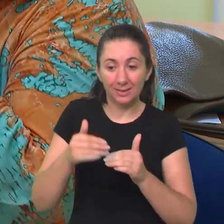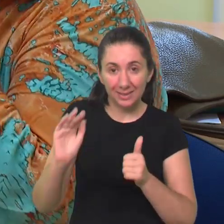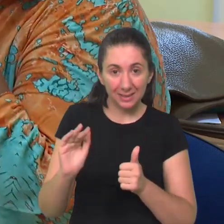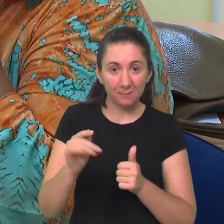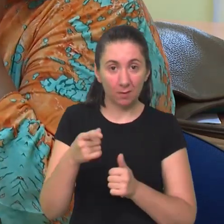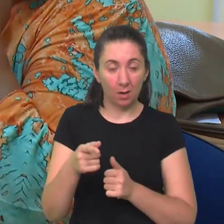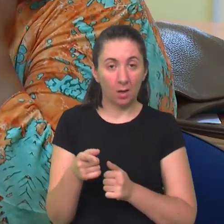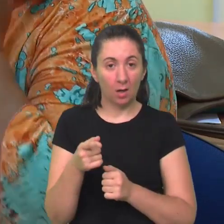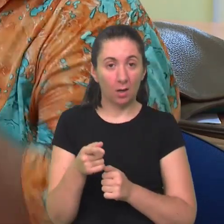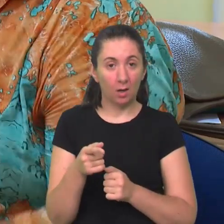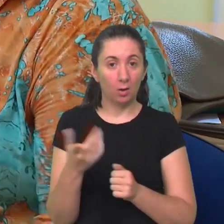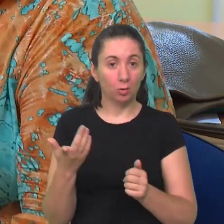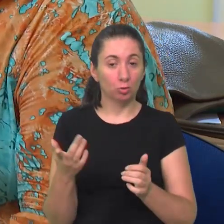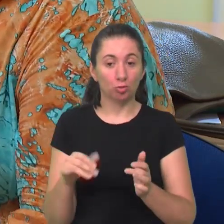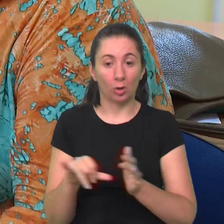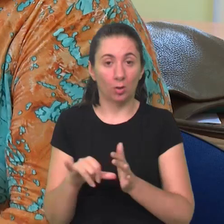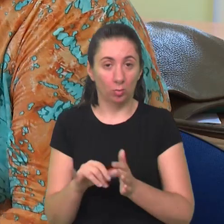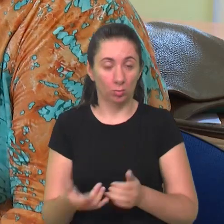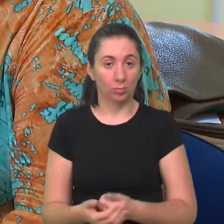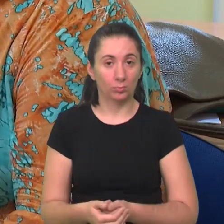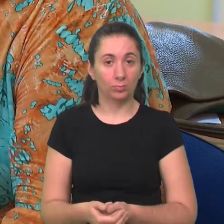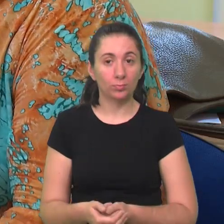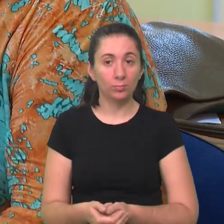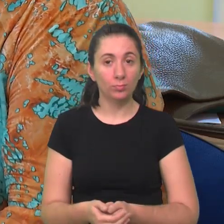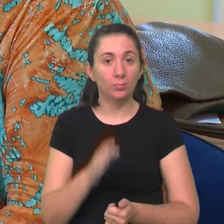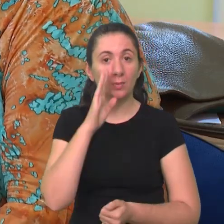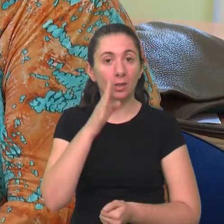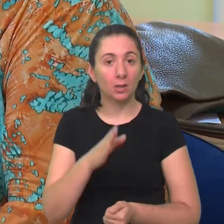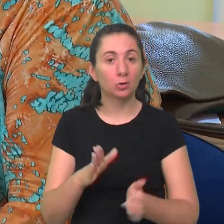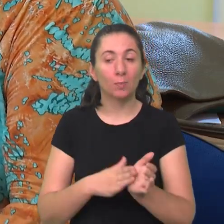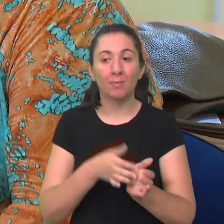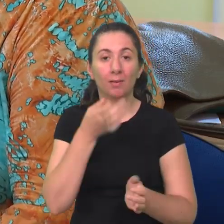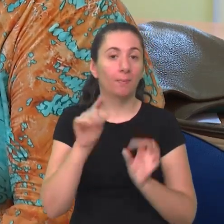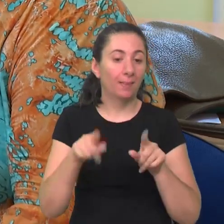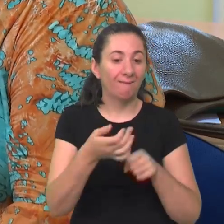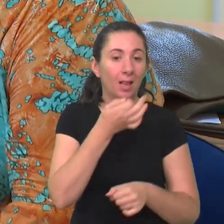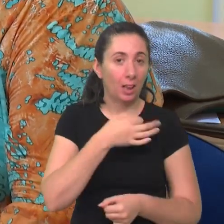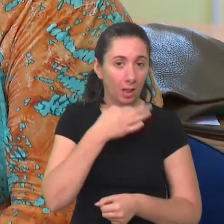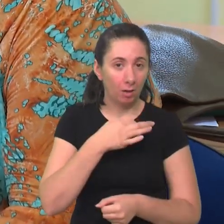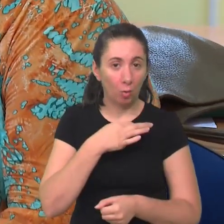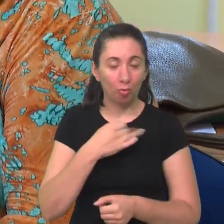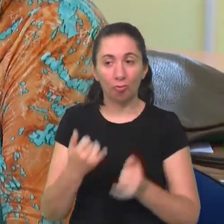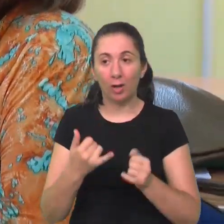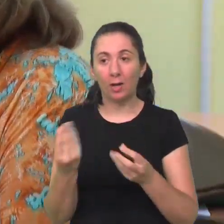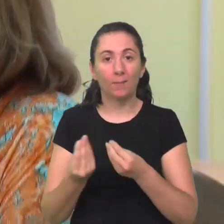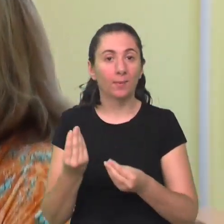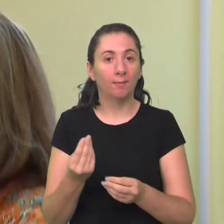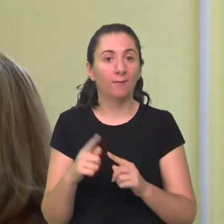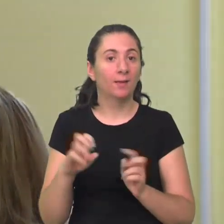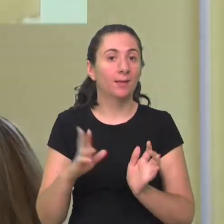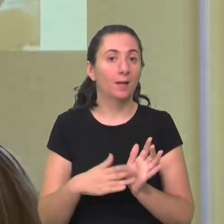toga što se inače događa. Nažalost, kod primjene nekih lijekova i kod nekih